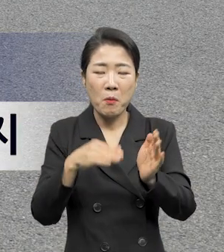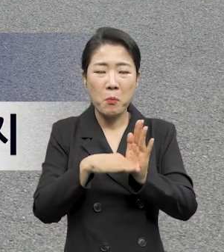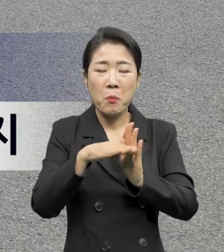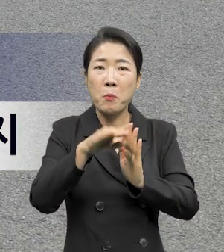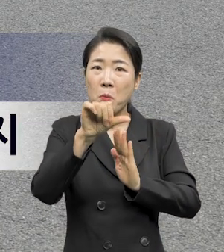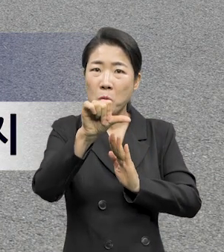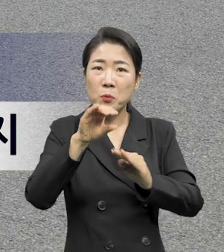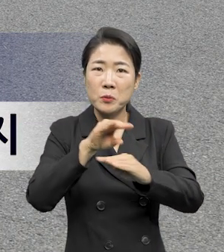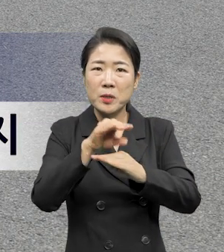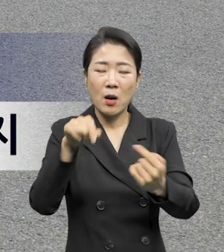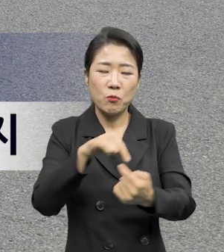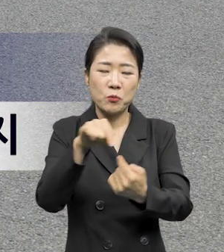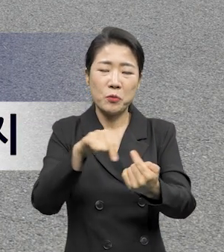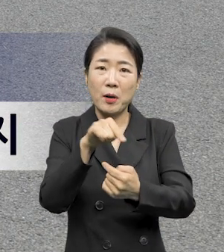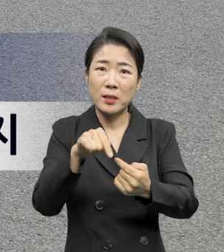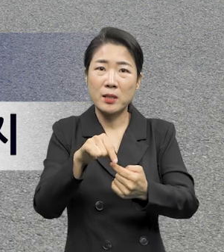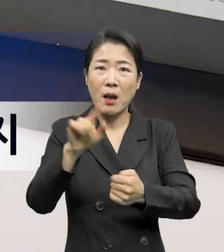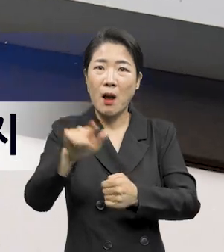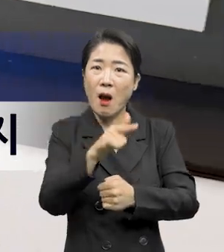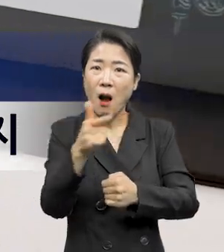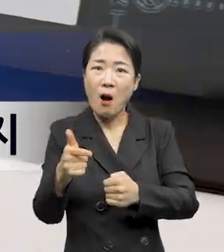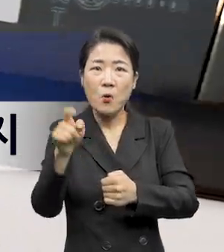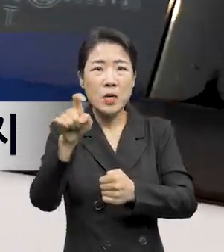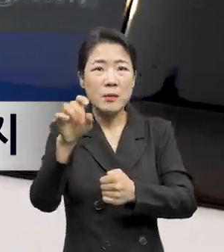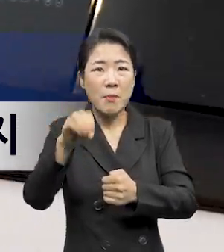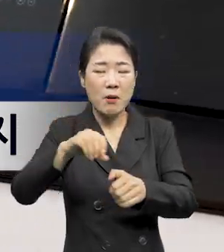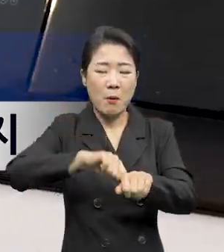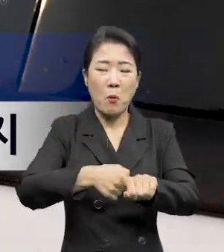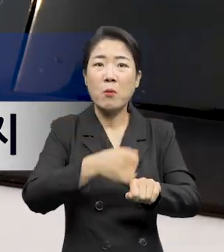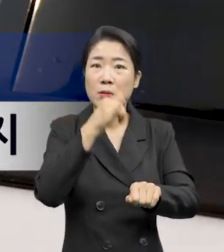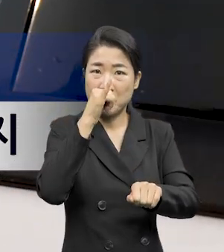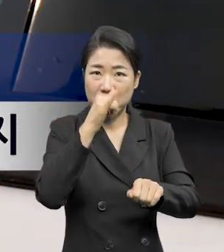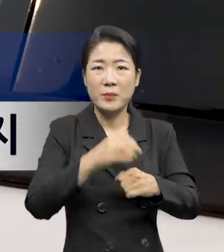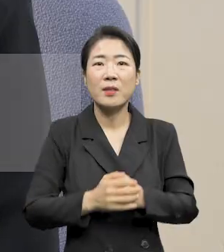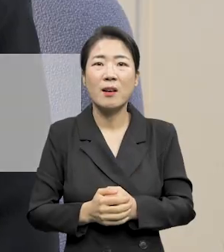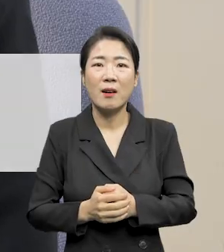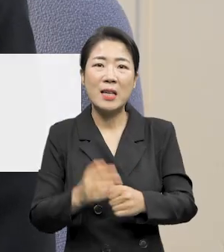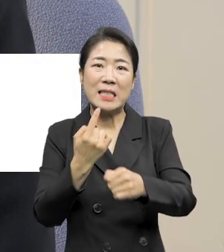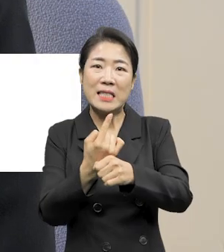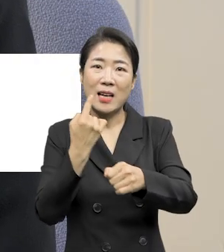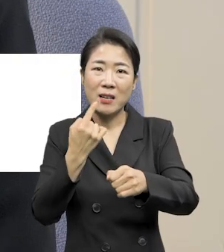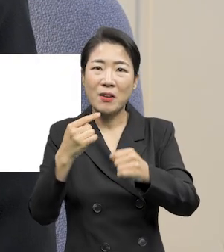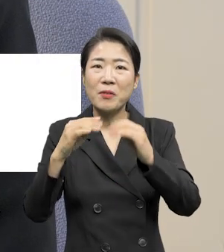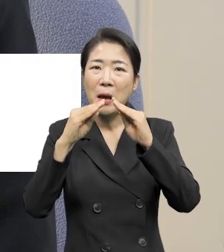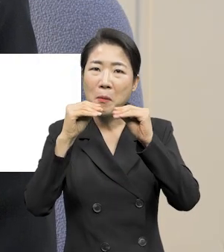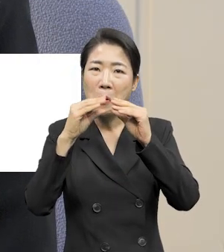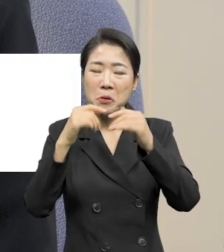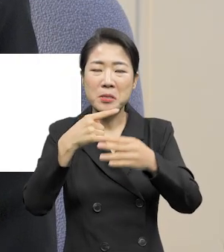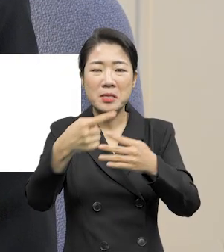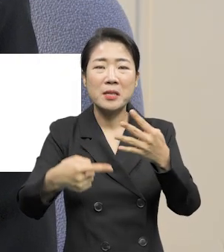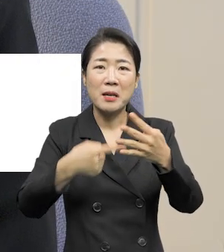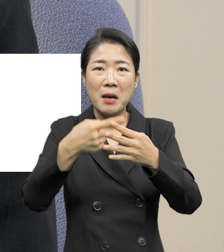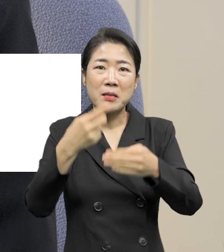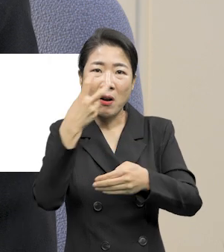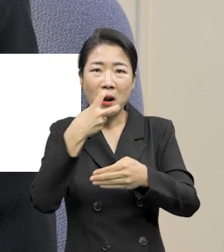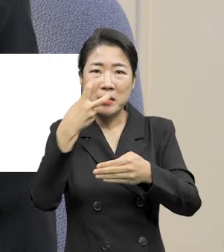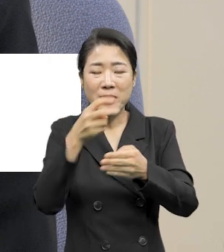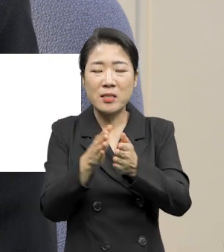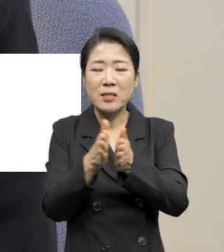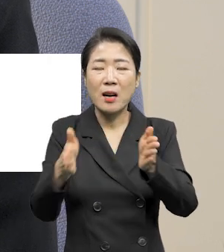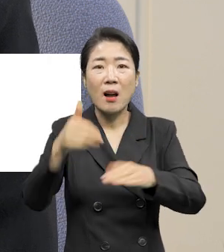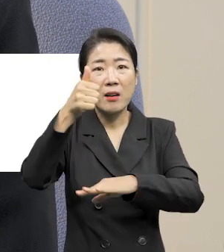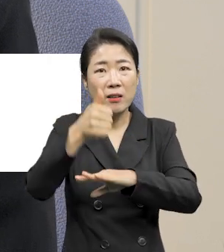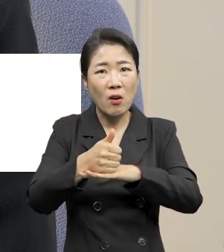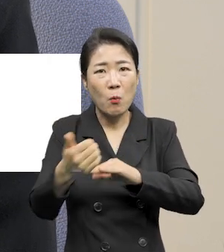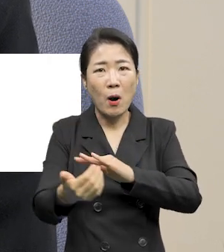배출가스 5등급 차량 운행 시 1일 10만 원의 과태료가 부과됩니다. 지난해 미세먼지 계절관리제를 시행한